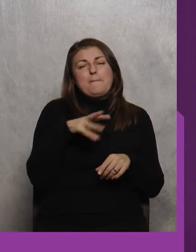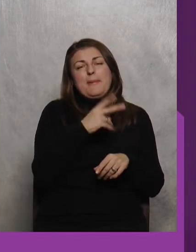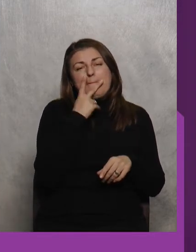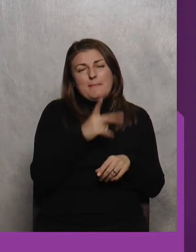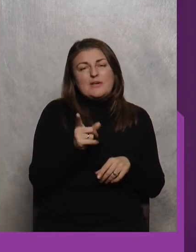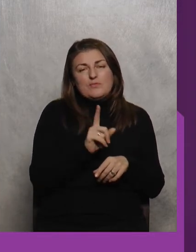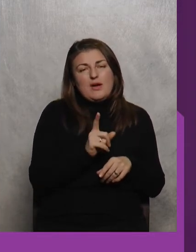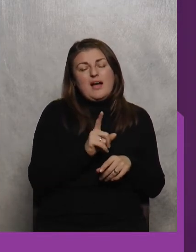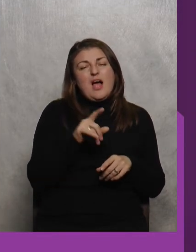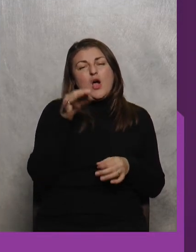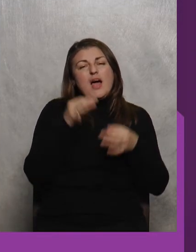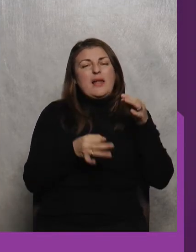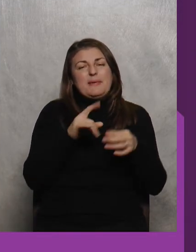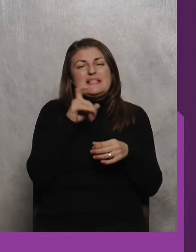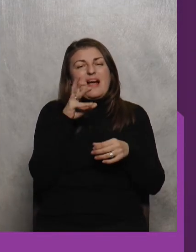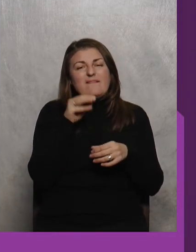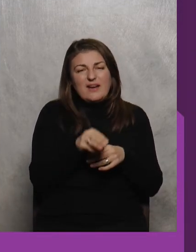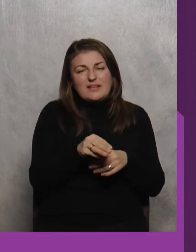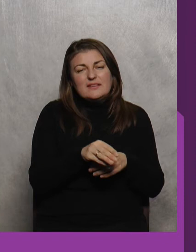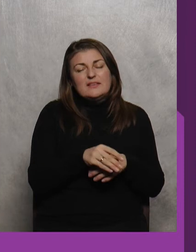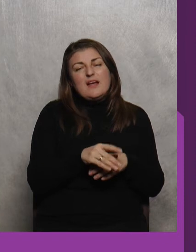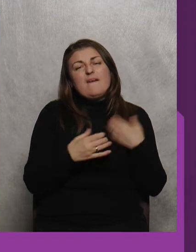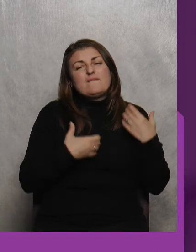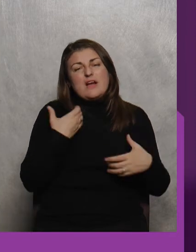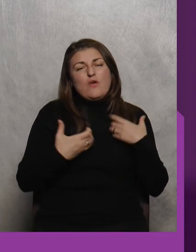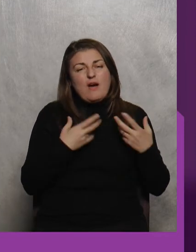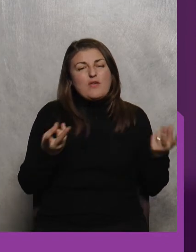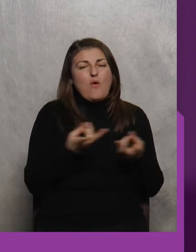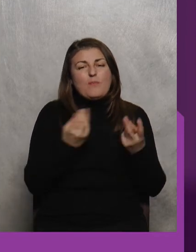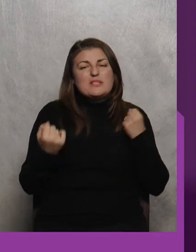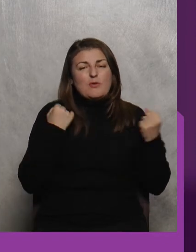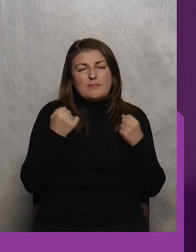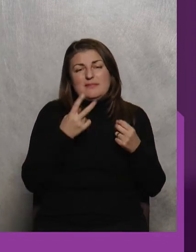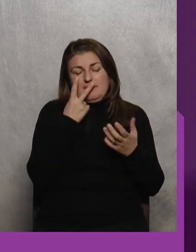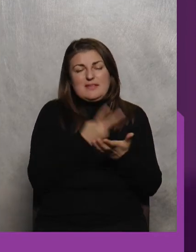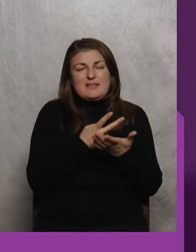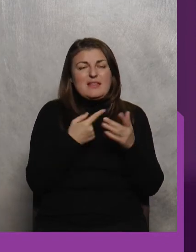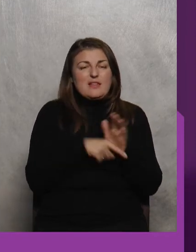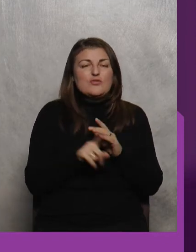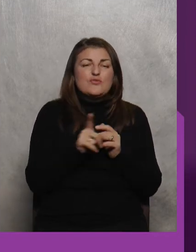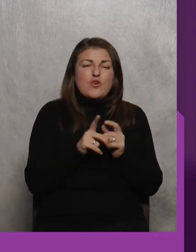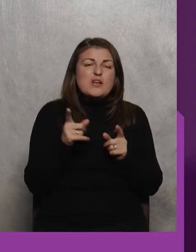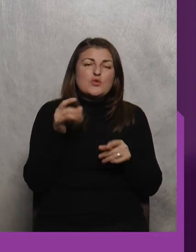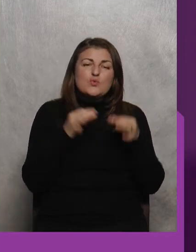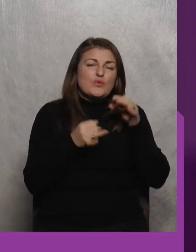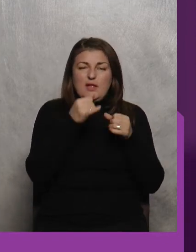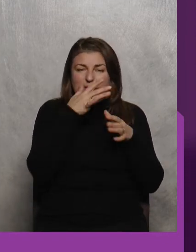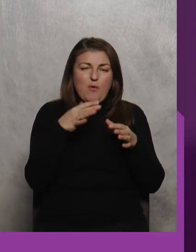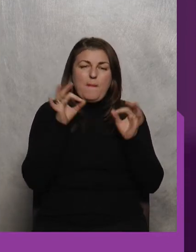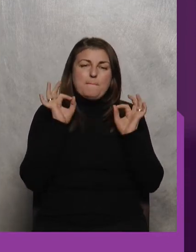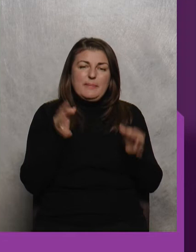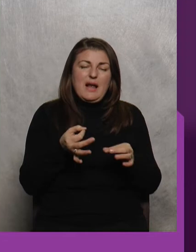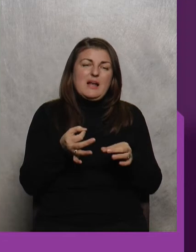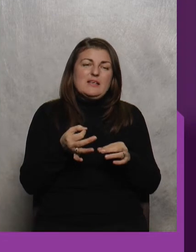що рефері захват, хвилювання обох спортсменів сказалося на те, що судді не можуть виставити